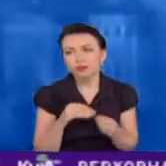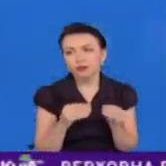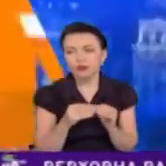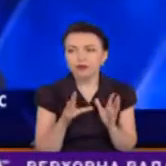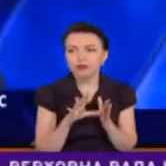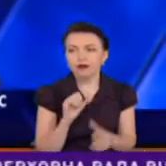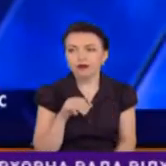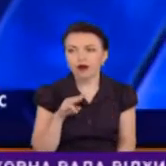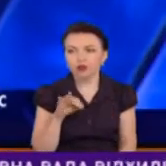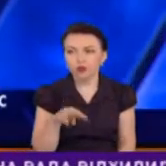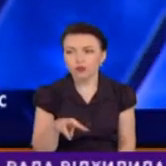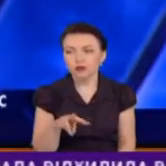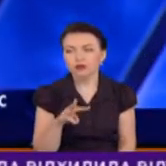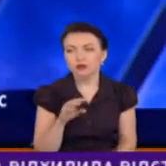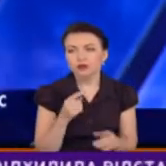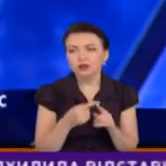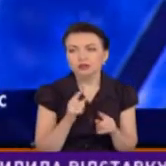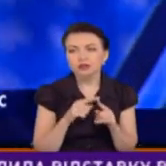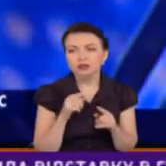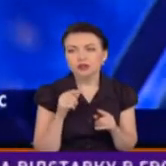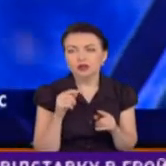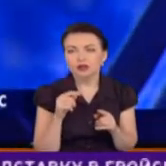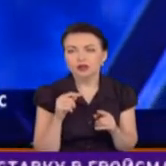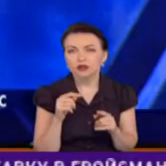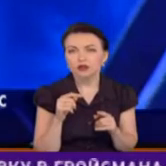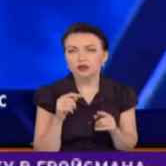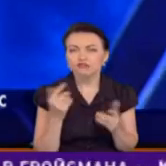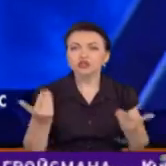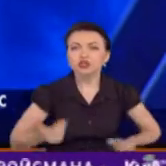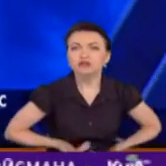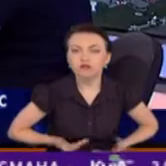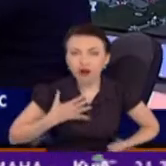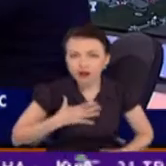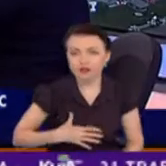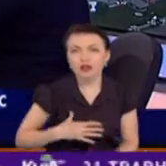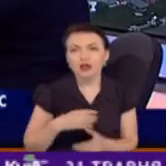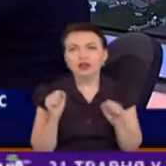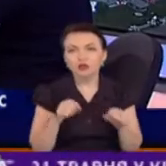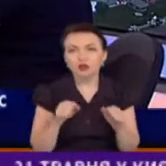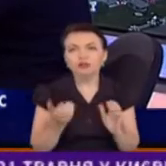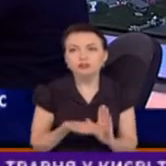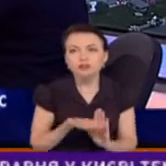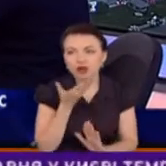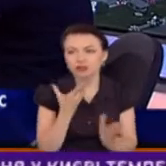я розумію, чому енергоатом за цей ринок. Це для нього виживання і можливість підняти